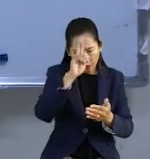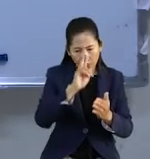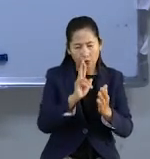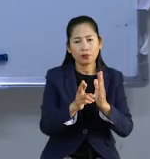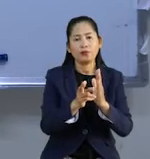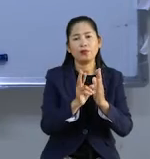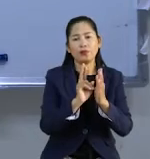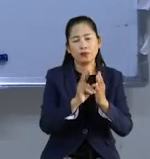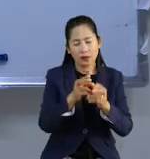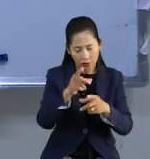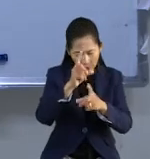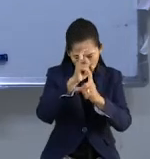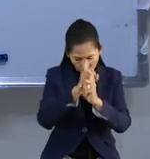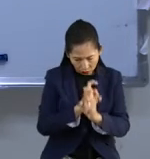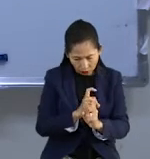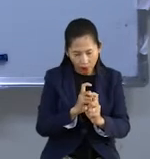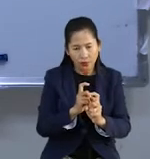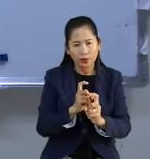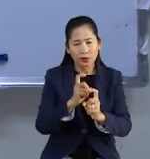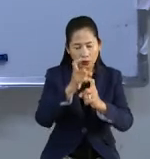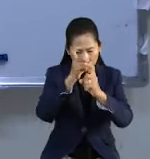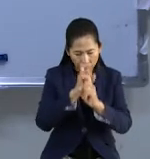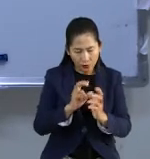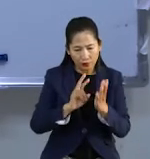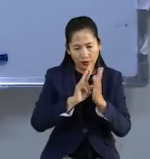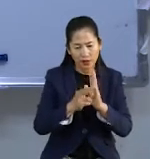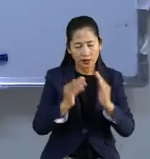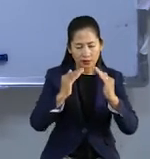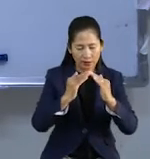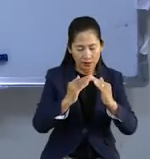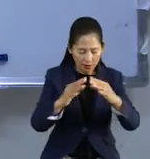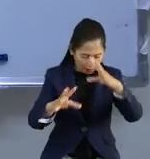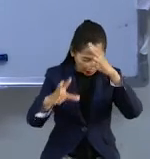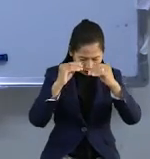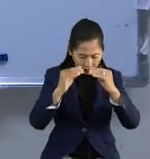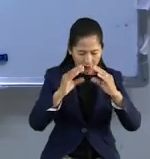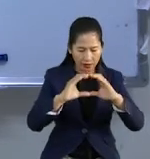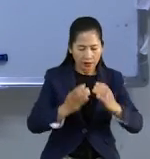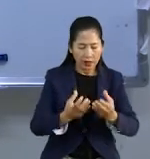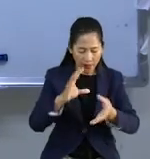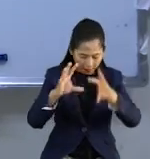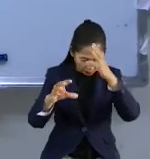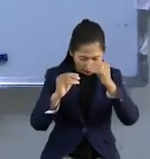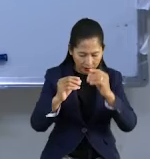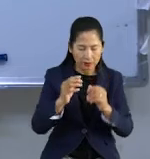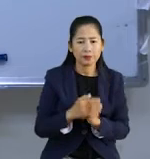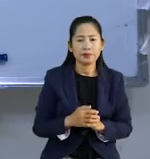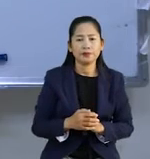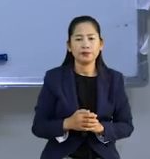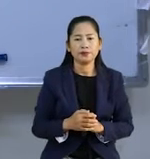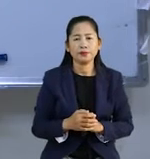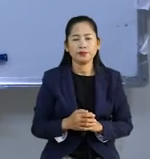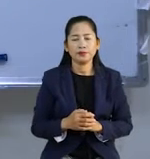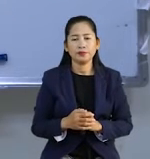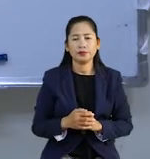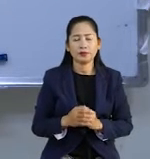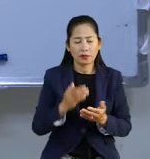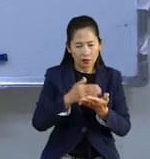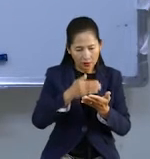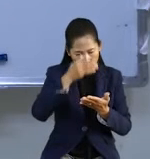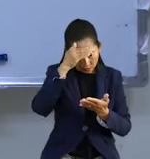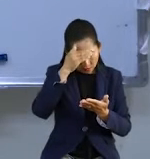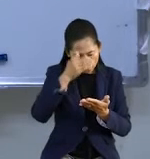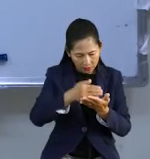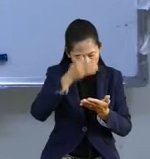ន័យបាទគោរពវិន័យរបស់សាលារៀនរបស់ថ្នាក់រៀនបាទអញ្ចឹងលោកគ្រូសូមដាក់ជាលបាបាទសិស្